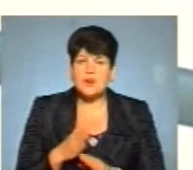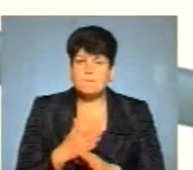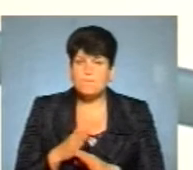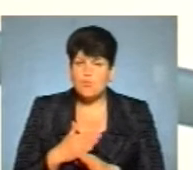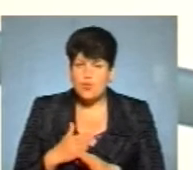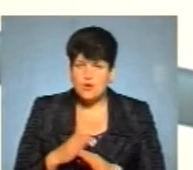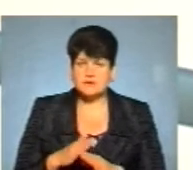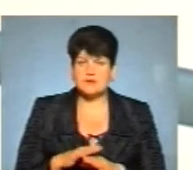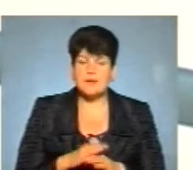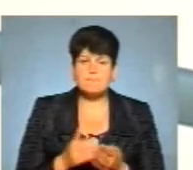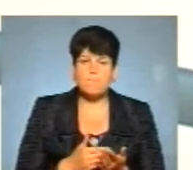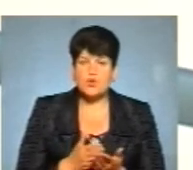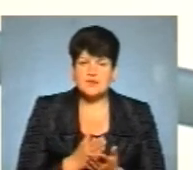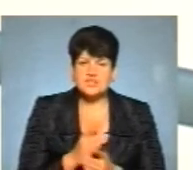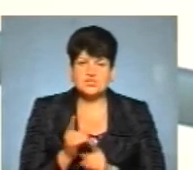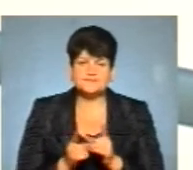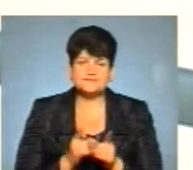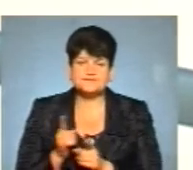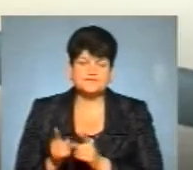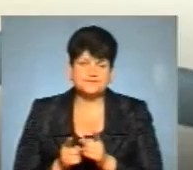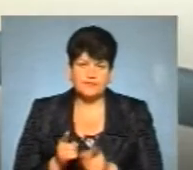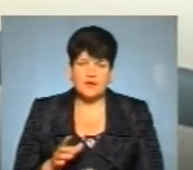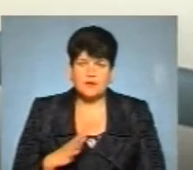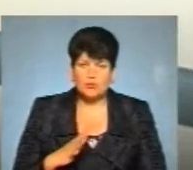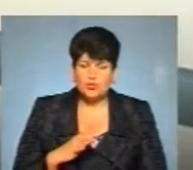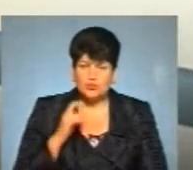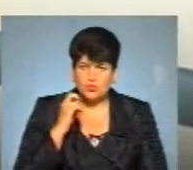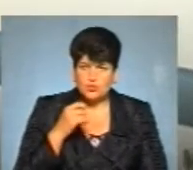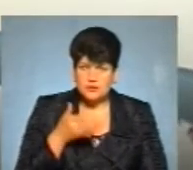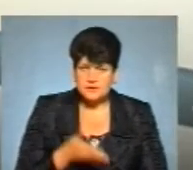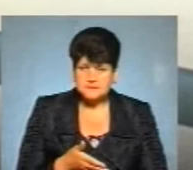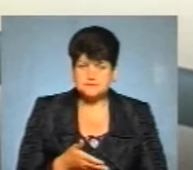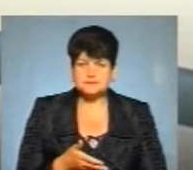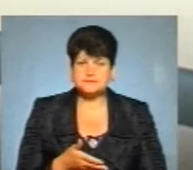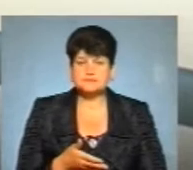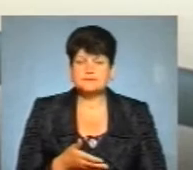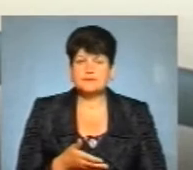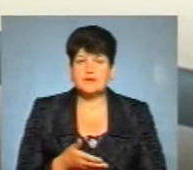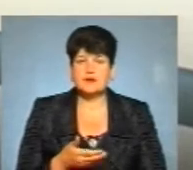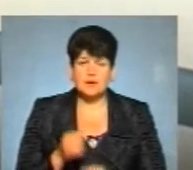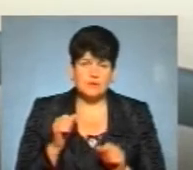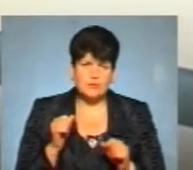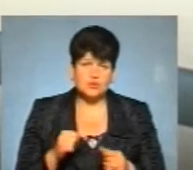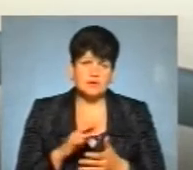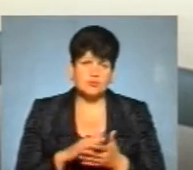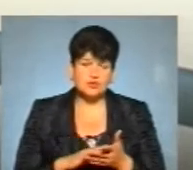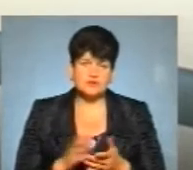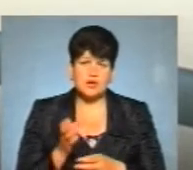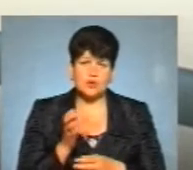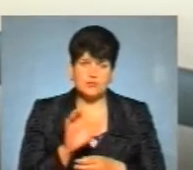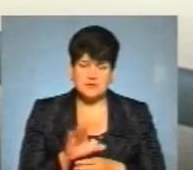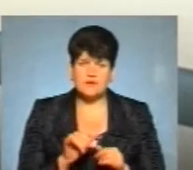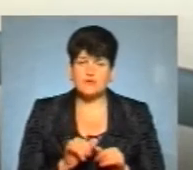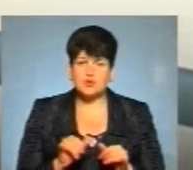суспільно-політичні протрубації, яких зазнала Україна. Так? Я можу на продовження коментаря і зараз в